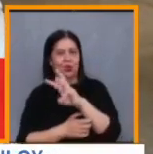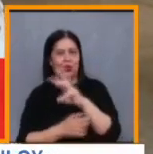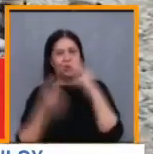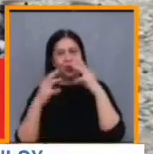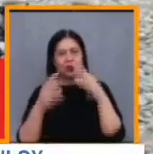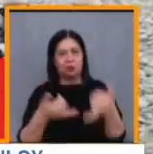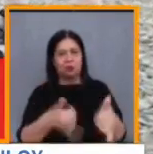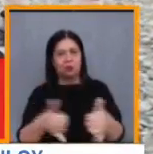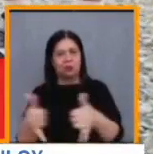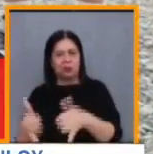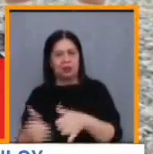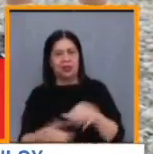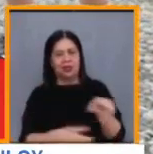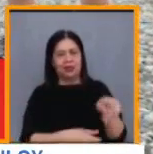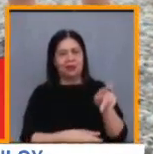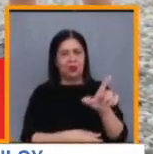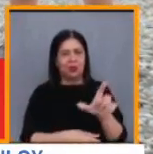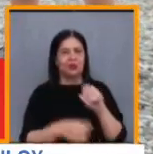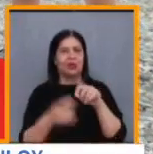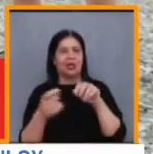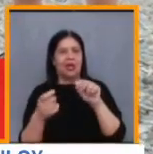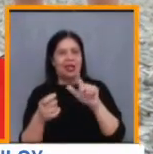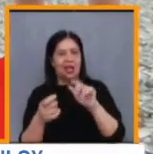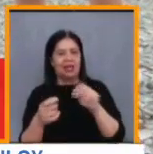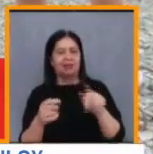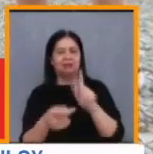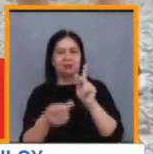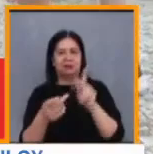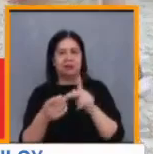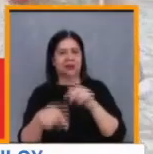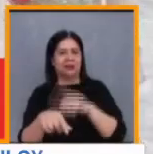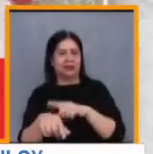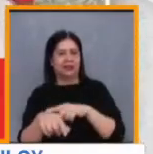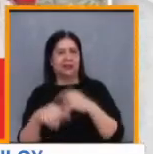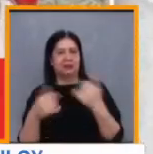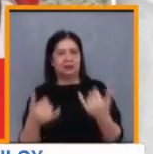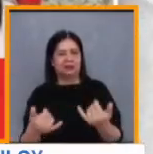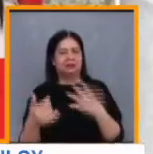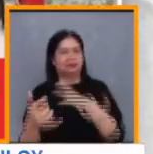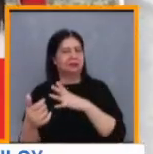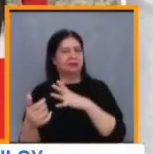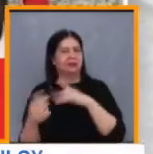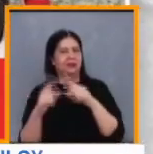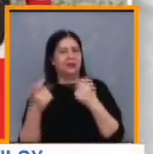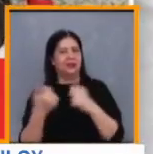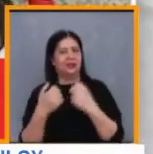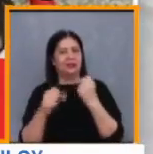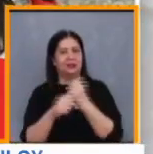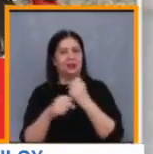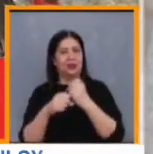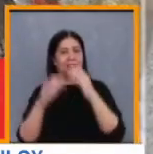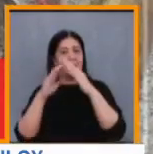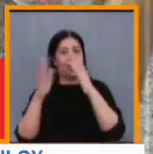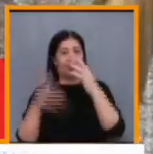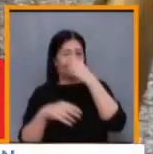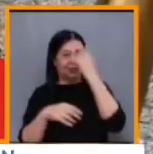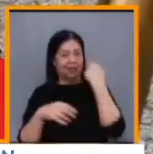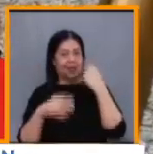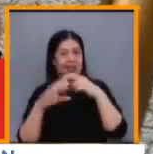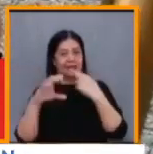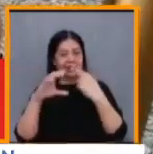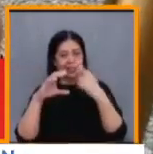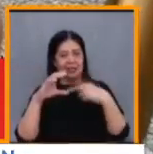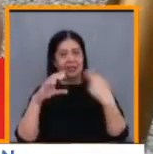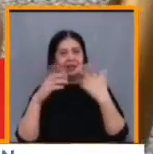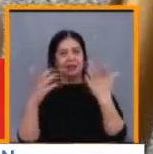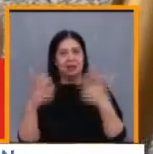Primo, Leon at Alana. Perfect timing din daw ito at dahil nagpapagawa sila ng bahay sa Rizal kung saan may malaking playground para